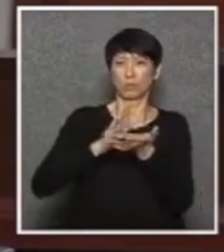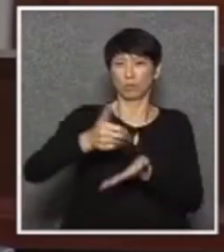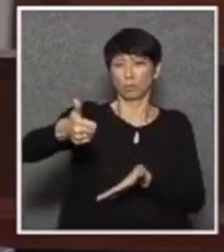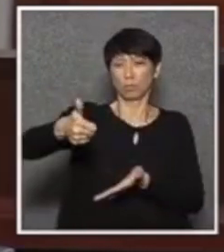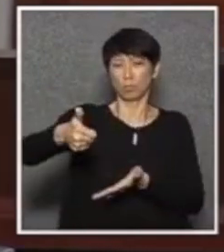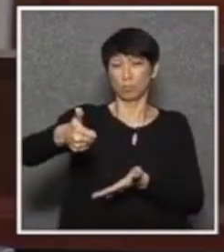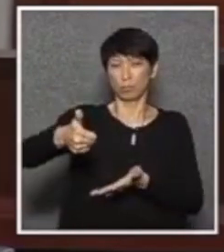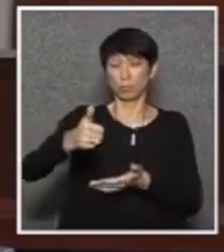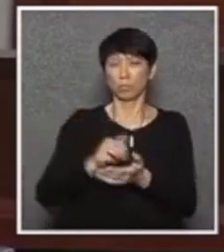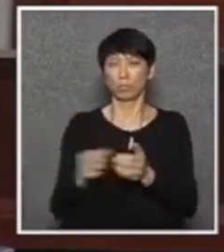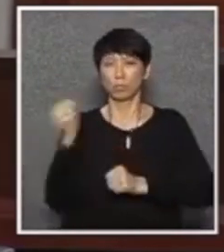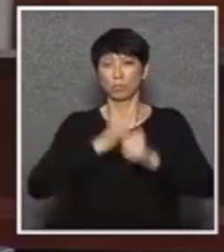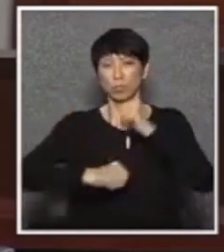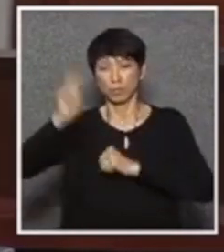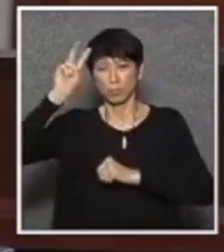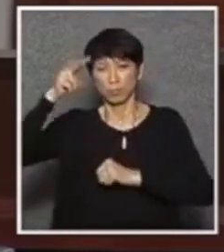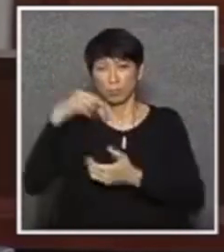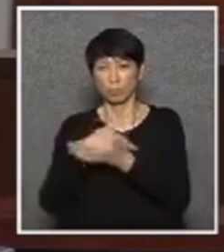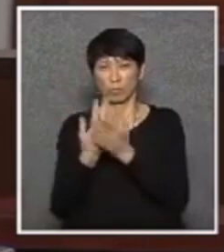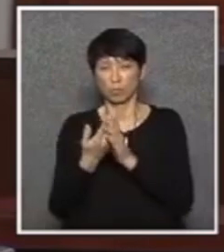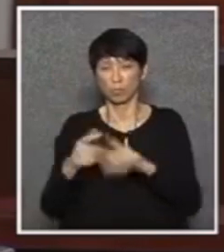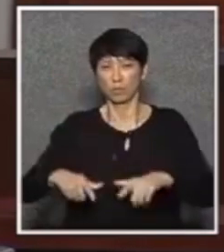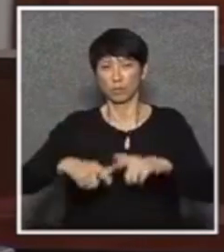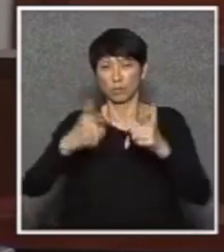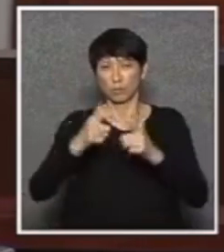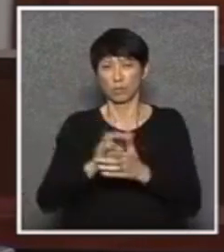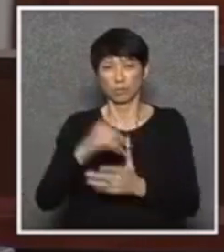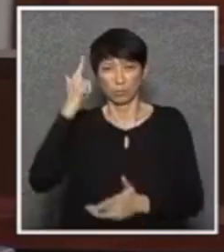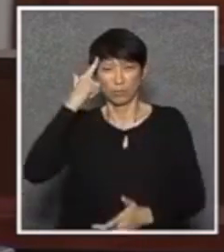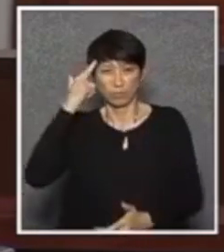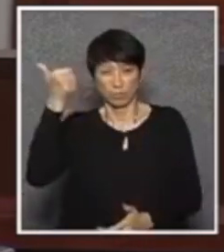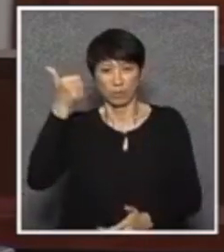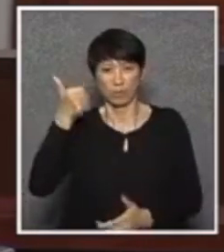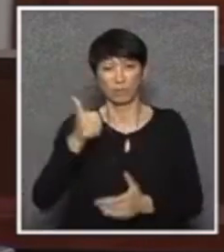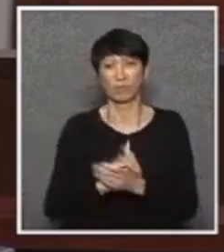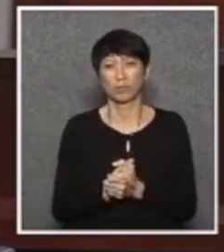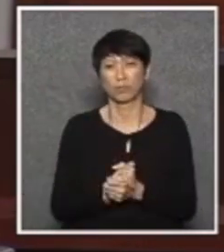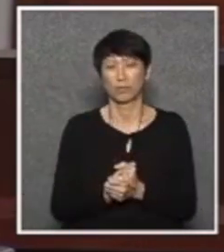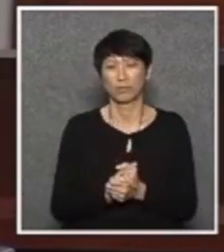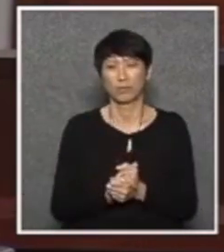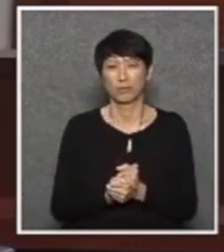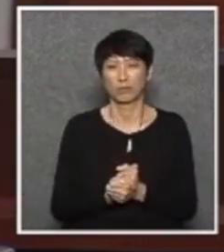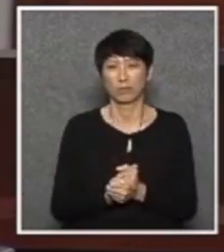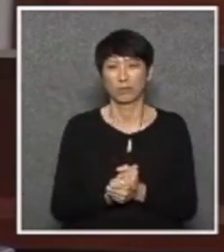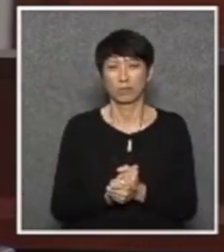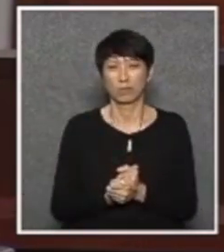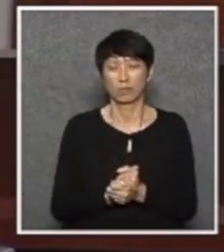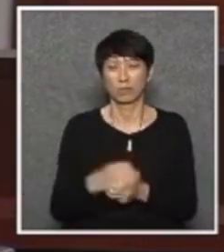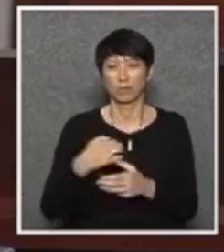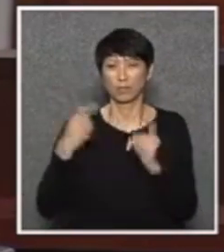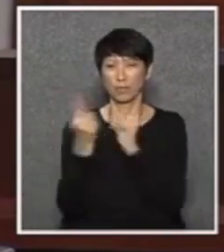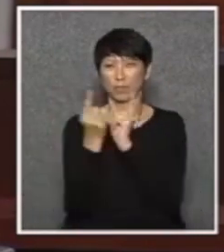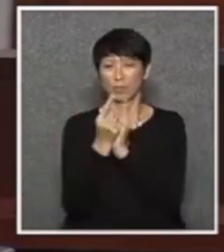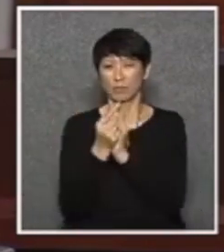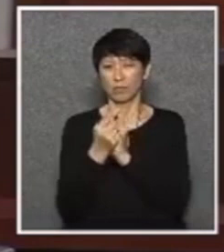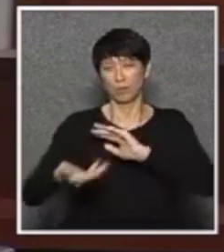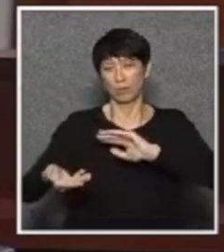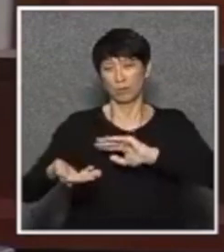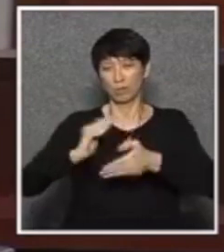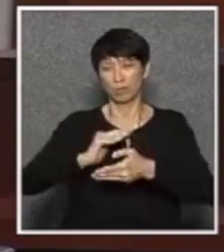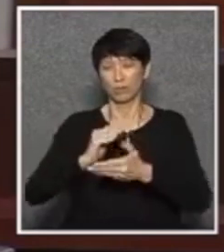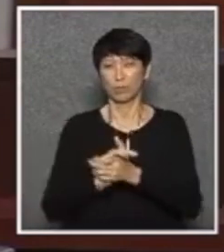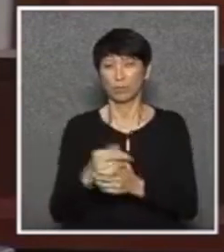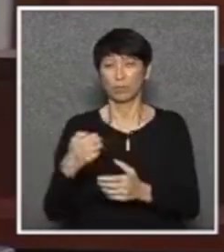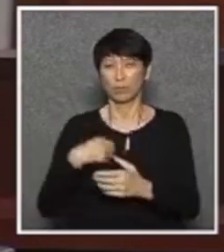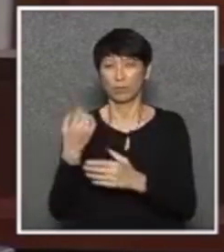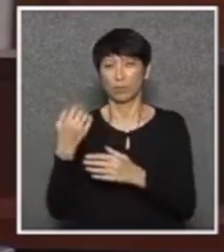咁佢原動議就反對，呢、這個嘢都算政治智慧非常之高，係咪？我就同佢相反，我係反對